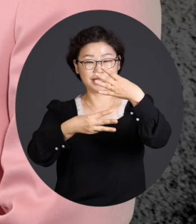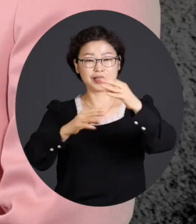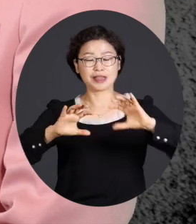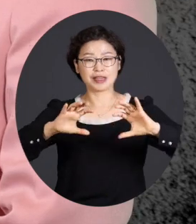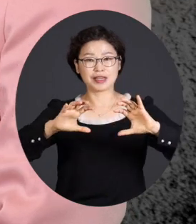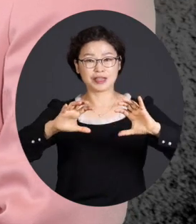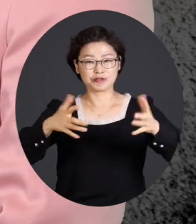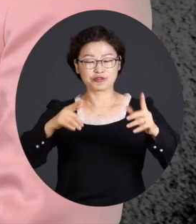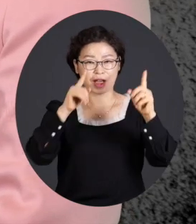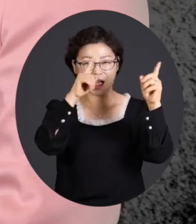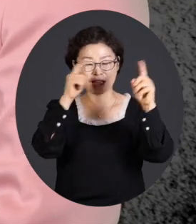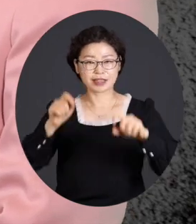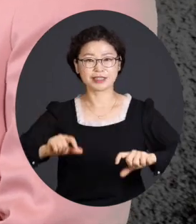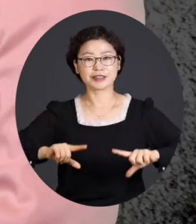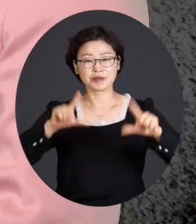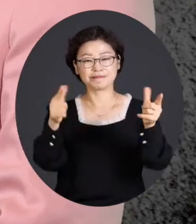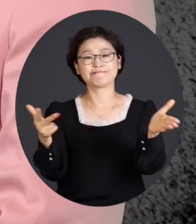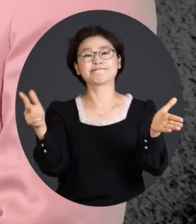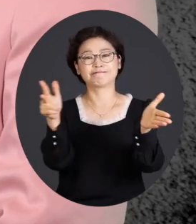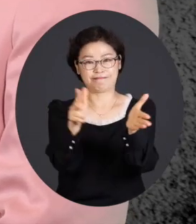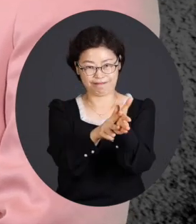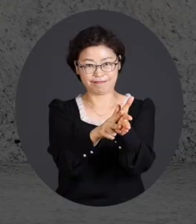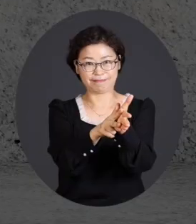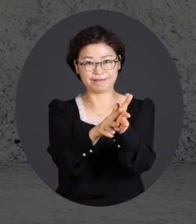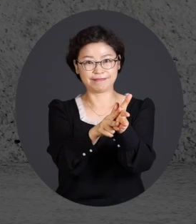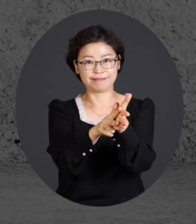국가 기념일로 지정됐습니다.